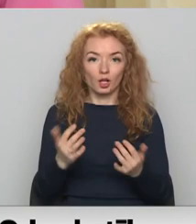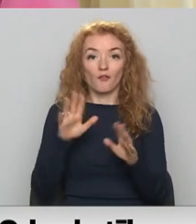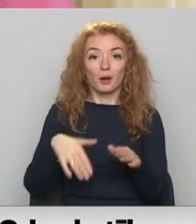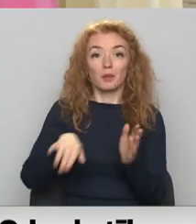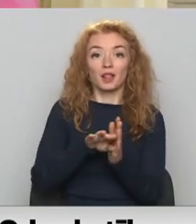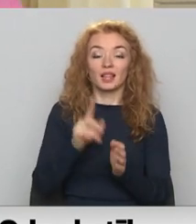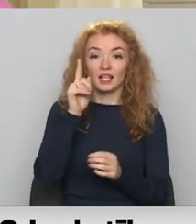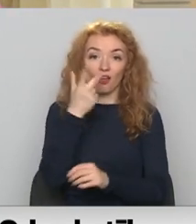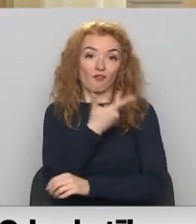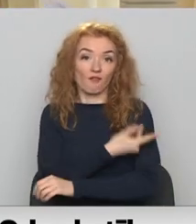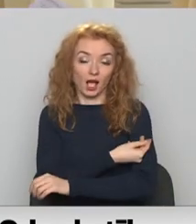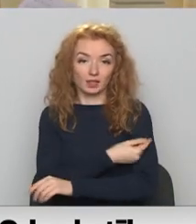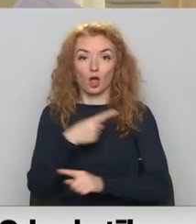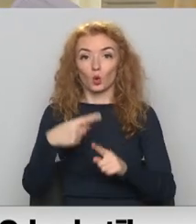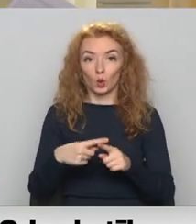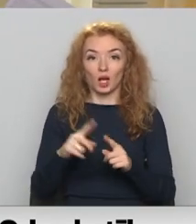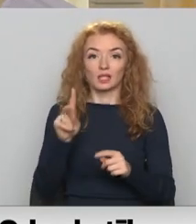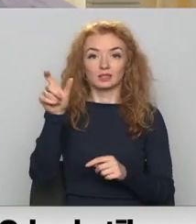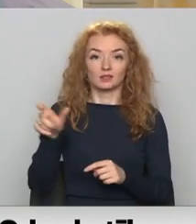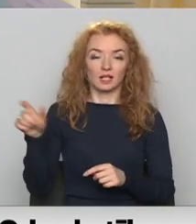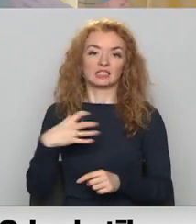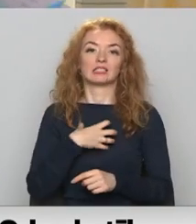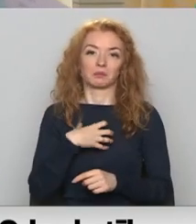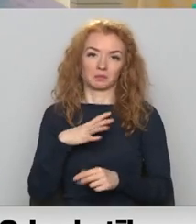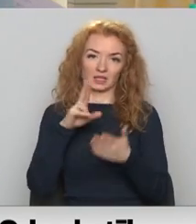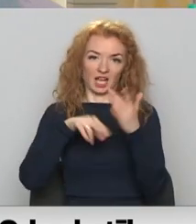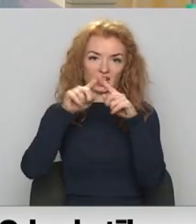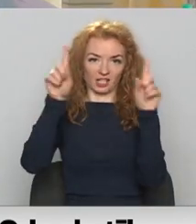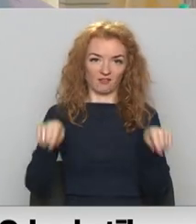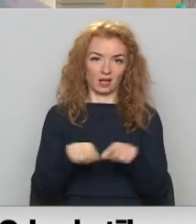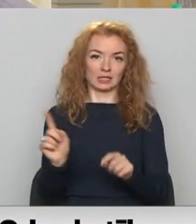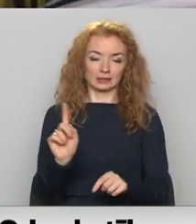piedalīties tikai vakcinēti un slimību pārslimojuši cilvēki. Māris Klūga, Latvijas televīzija.